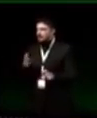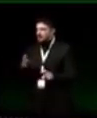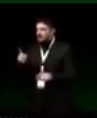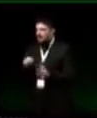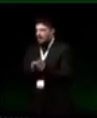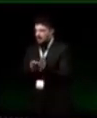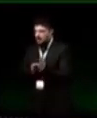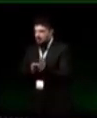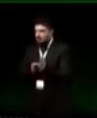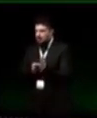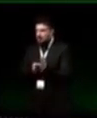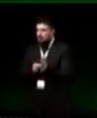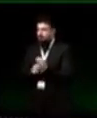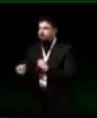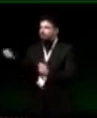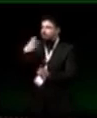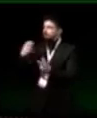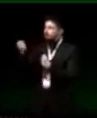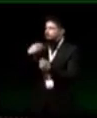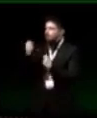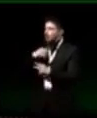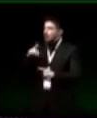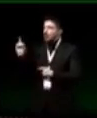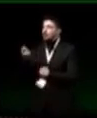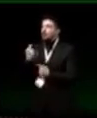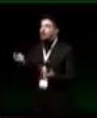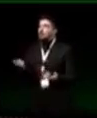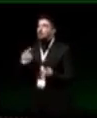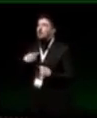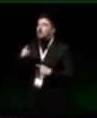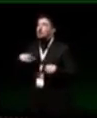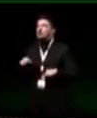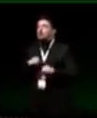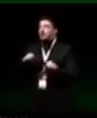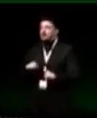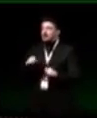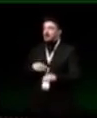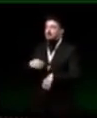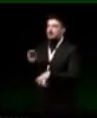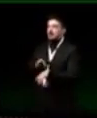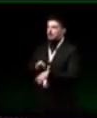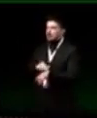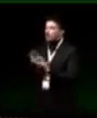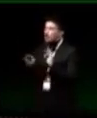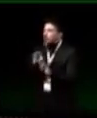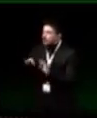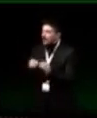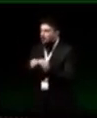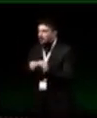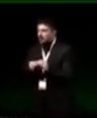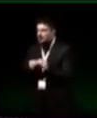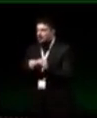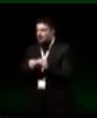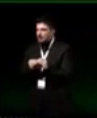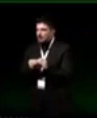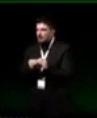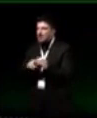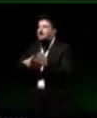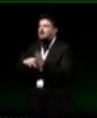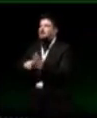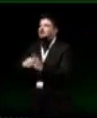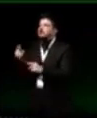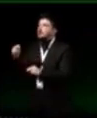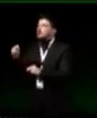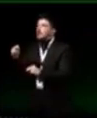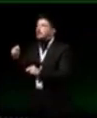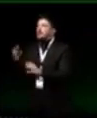sempre più in grado di dirci tutto di ciò che siamo, di come stiamo e di come possiamo curarci. Le nuove tecnologie aiuteranno a affrontare il tema